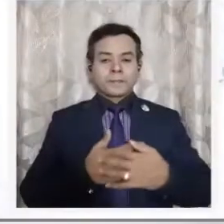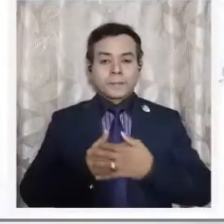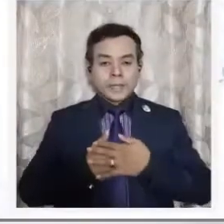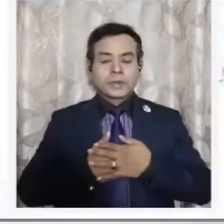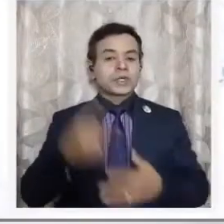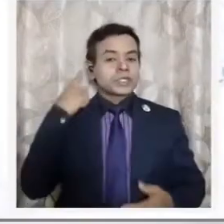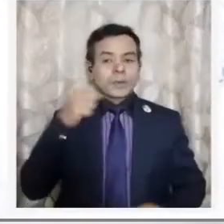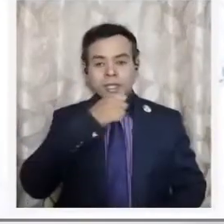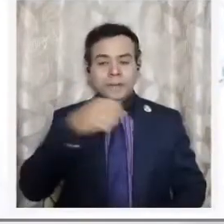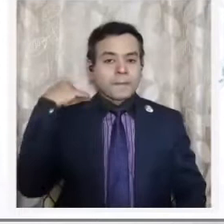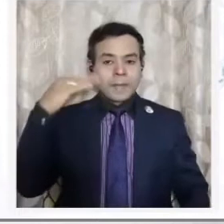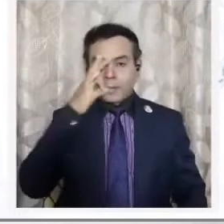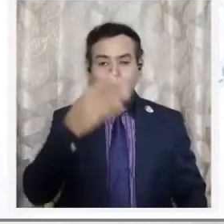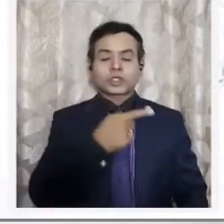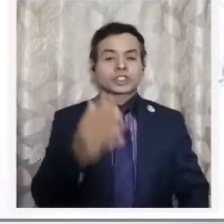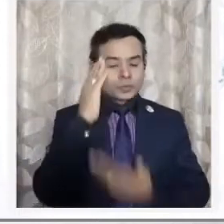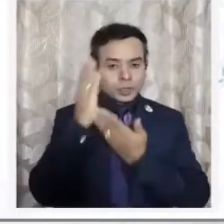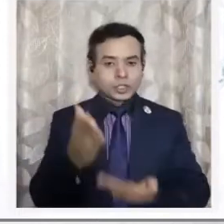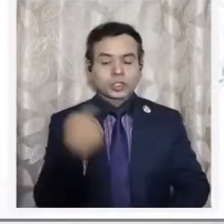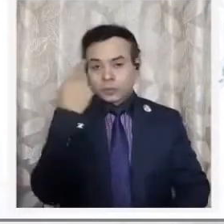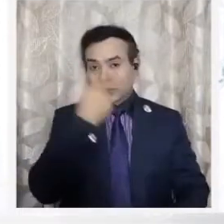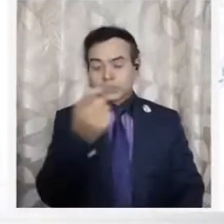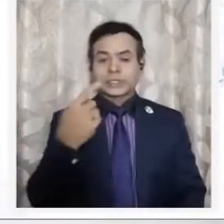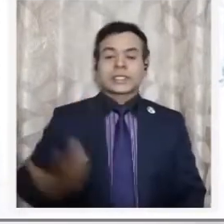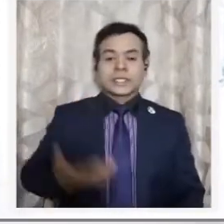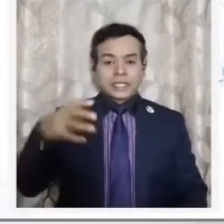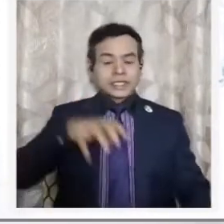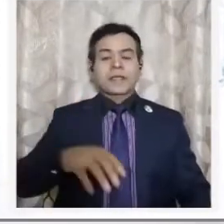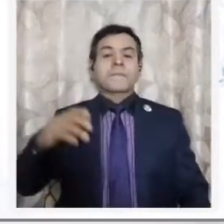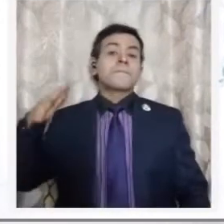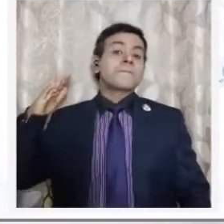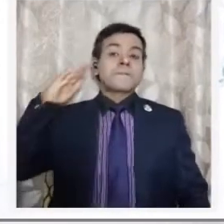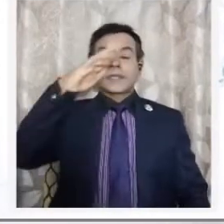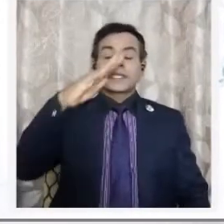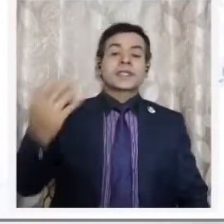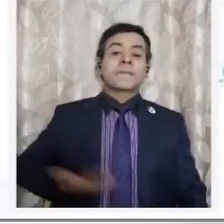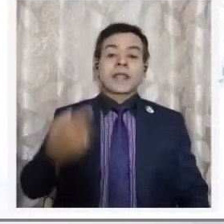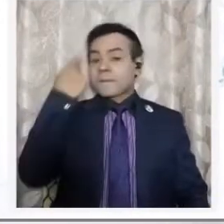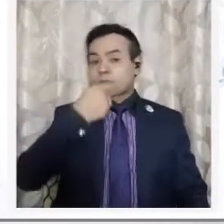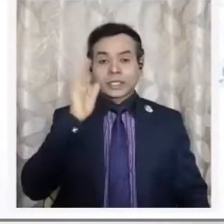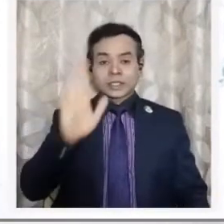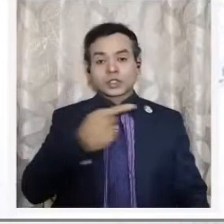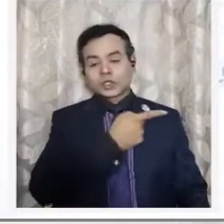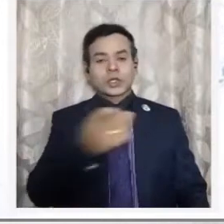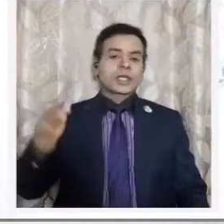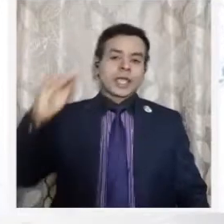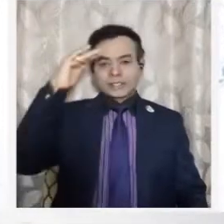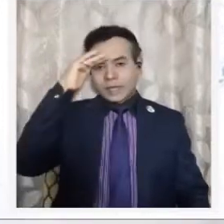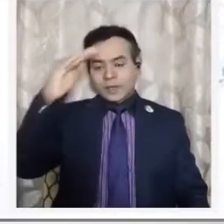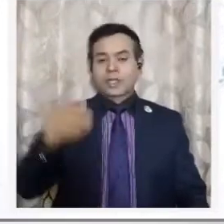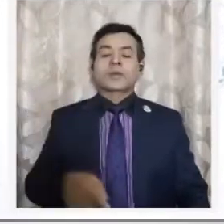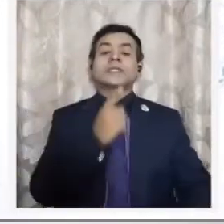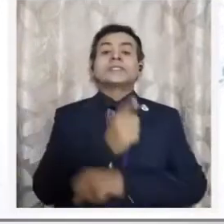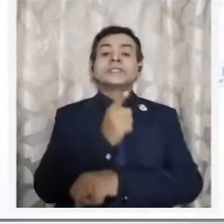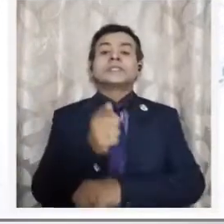সারা দেশে করোনায় নতুন শনাক্ত 3775 জন। দেশে গত 24 ঘন্টায় করোনা ভাইরাসে